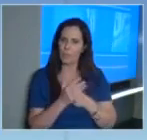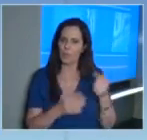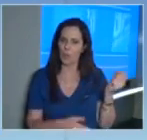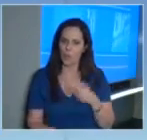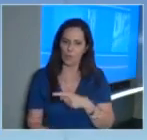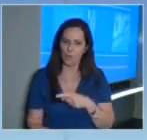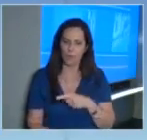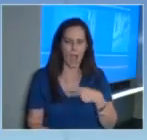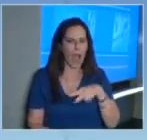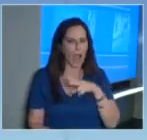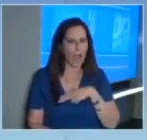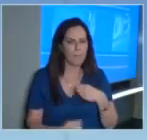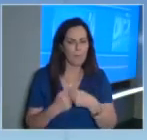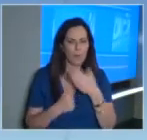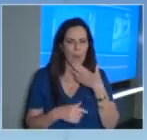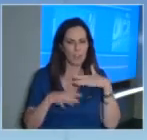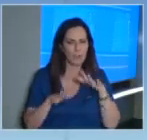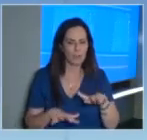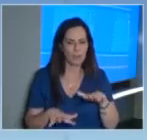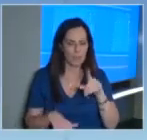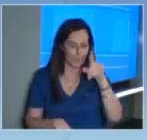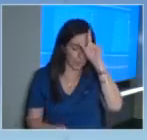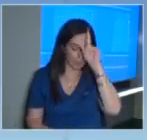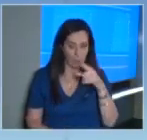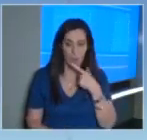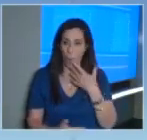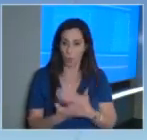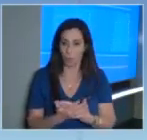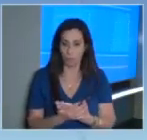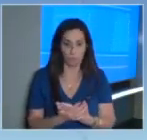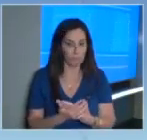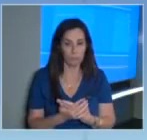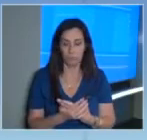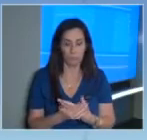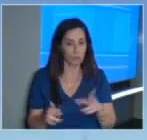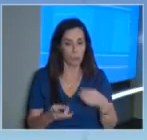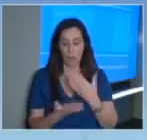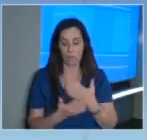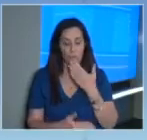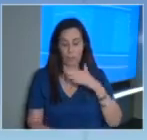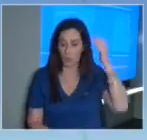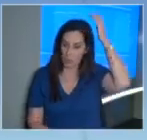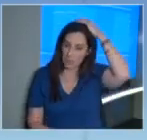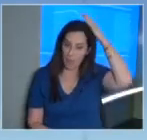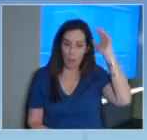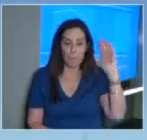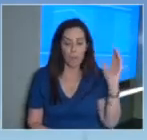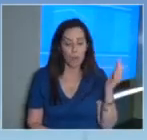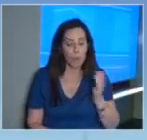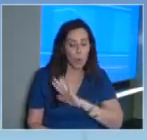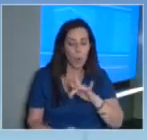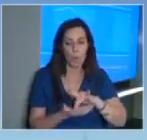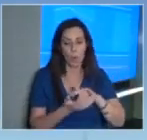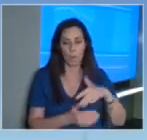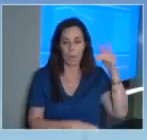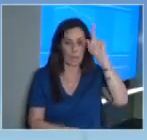השבוע, כשאחראי על המאבק באנטישמיות בממשלת גרמניה הודה שהוא לא יכול להמליץ ליהודים לחבוש כיפה בכל זמן ובכל